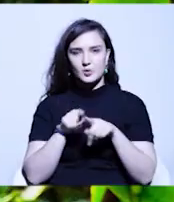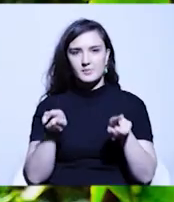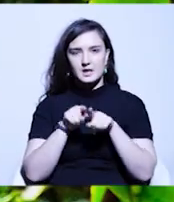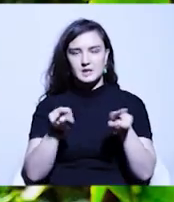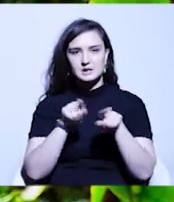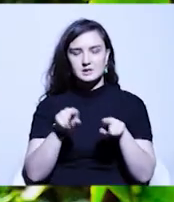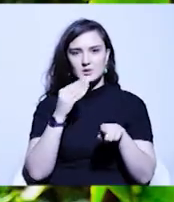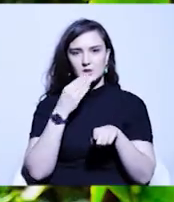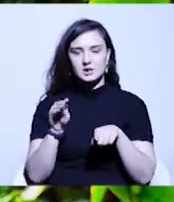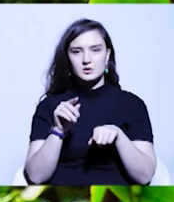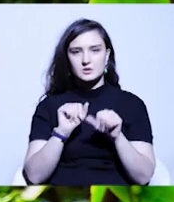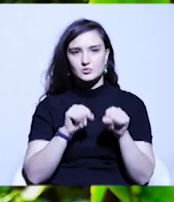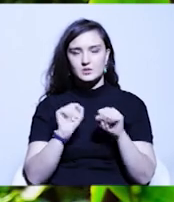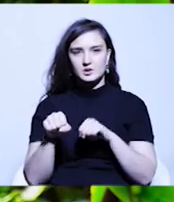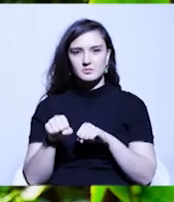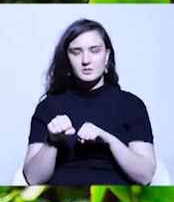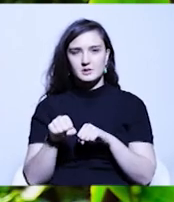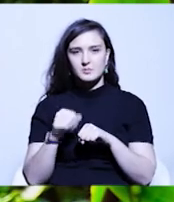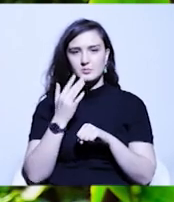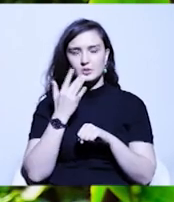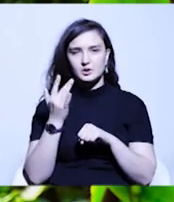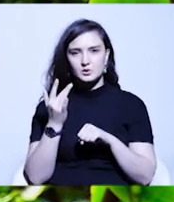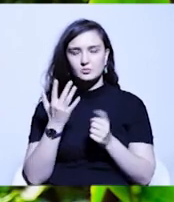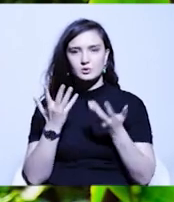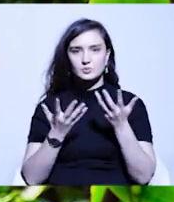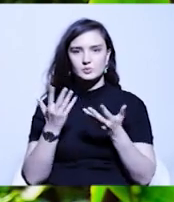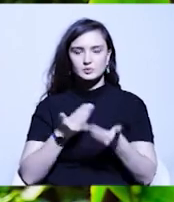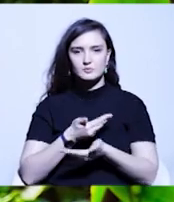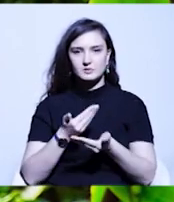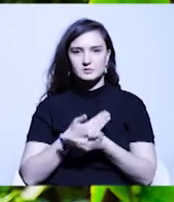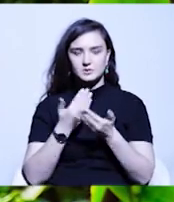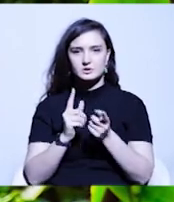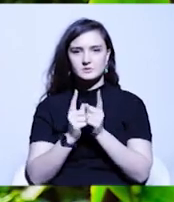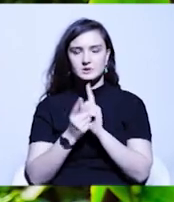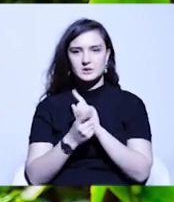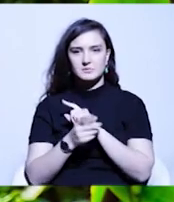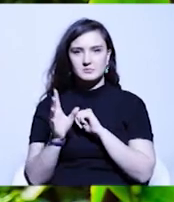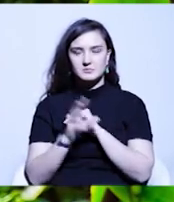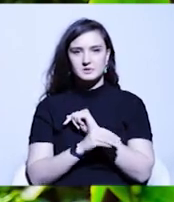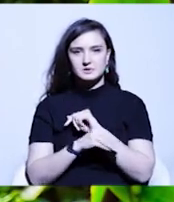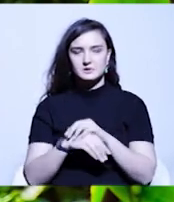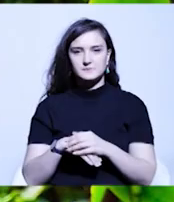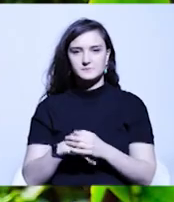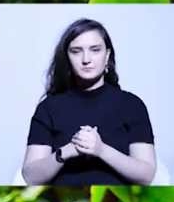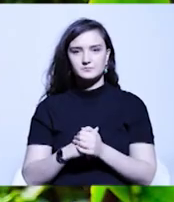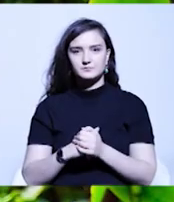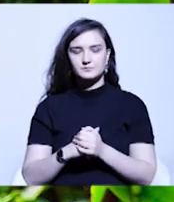პროპაგანდის საუკეთესო საშუალება პოლიტიკური თუ ცხოვრებისეული ცვლილებების